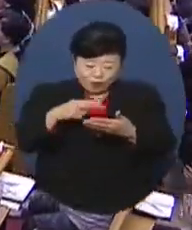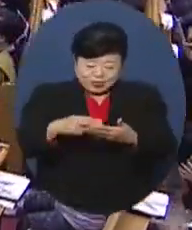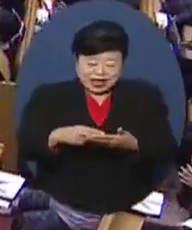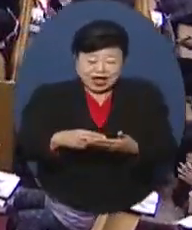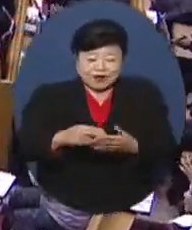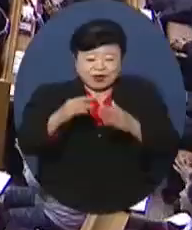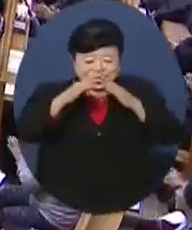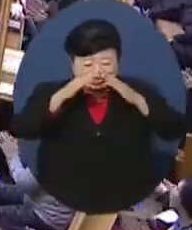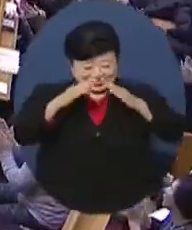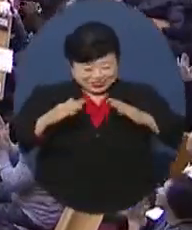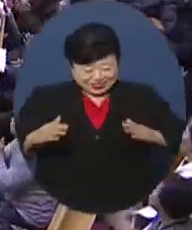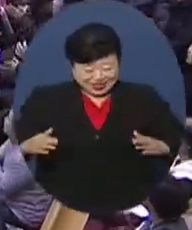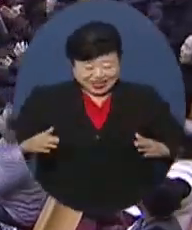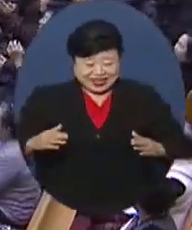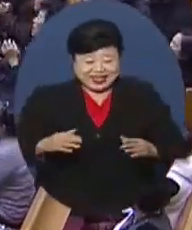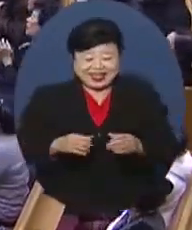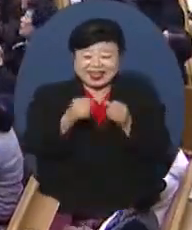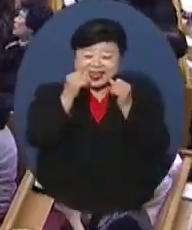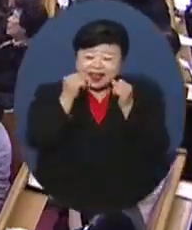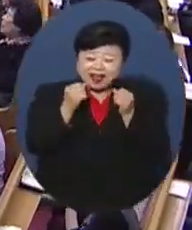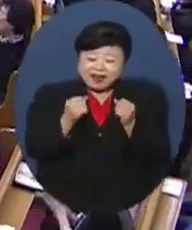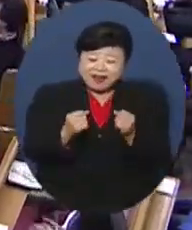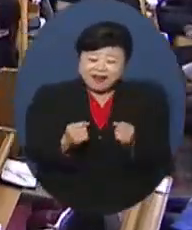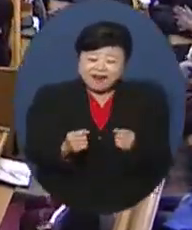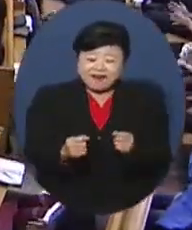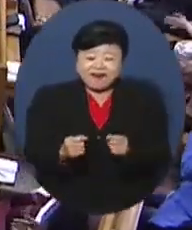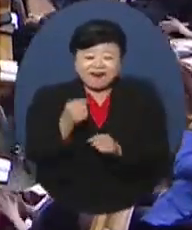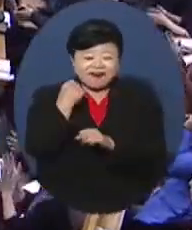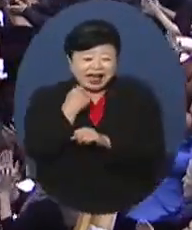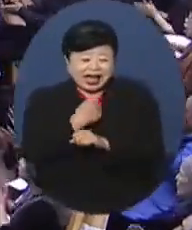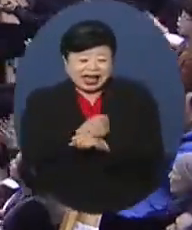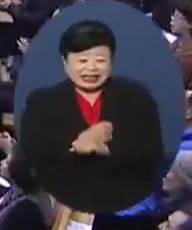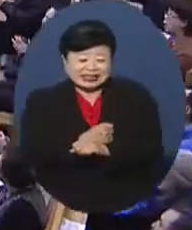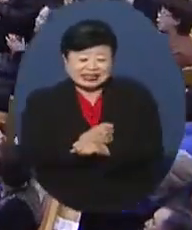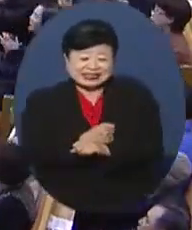영원토록 야훼 전에